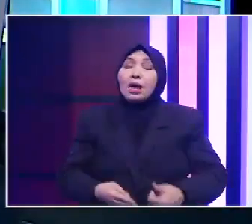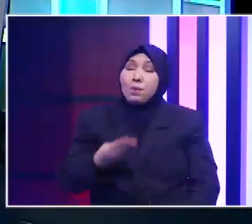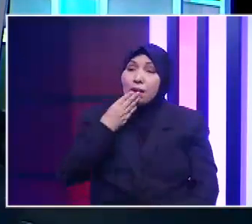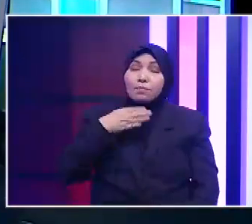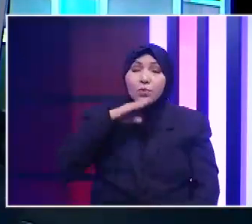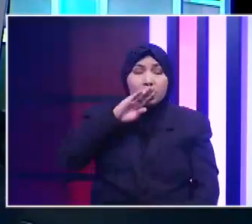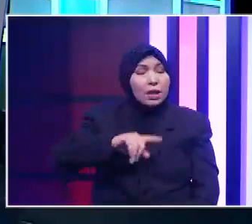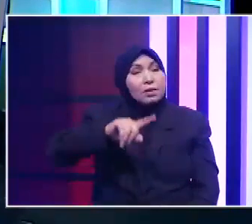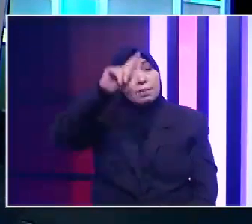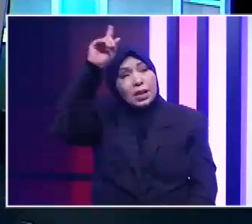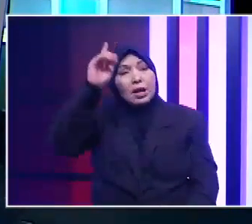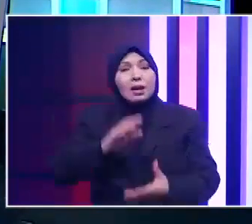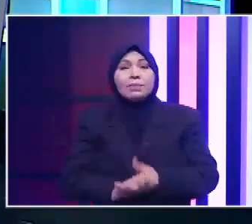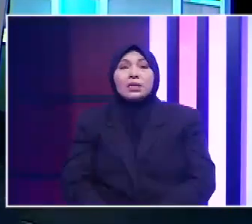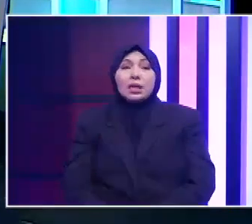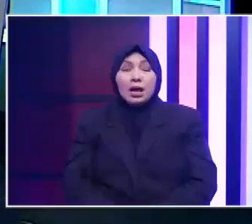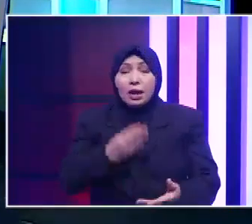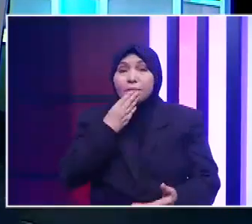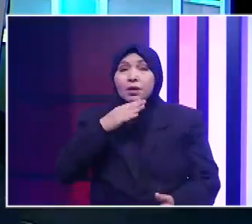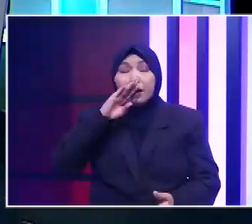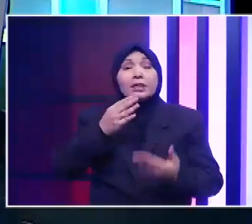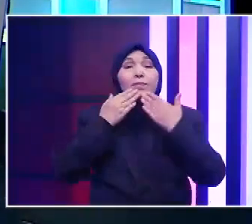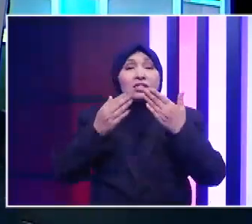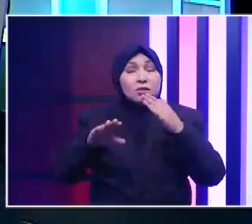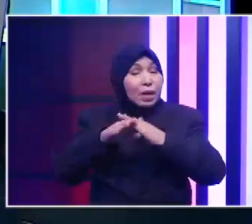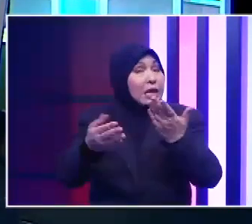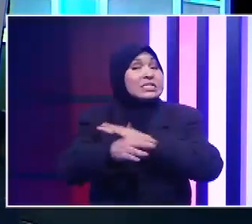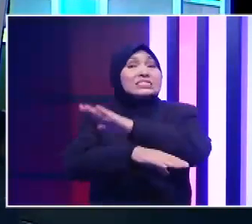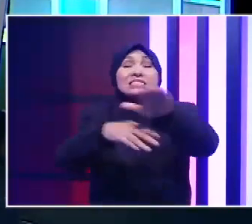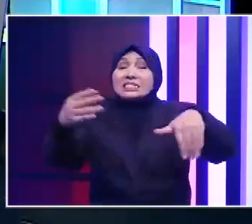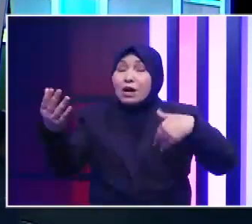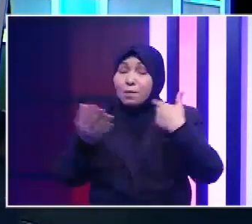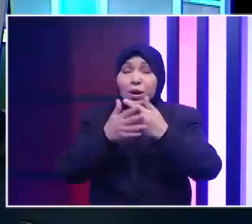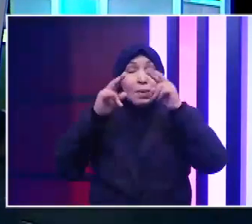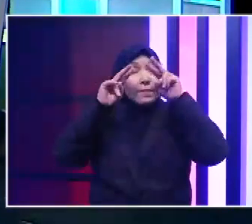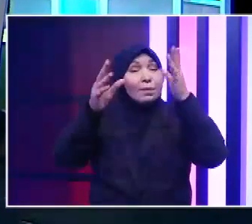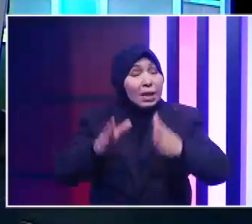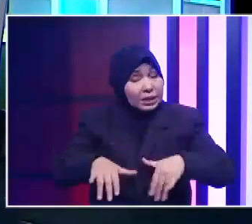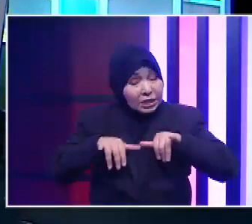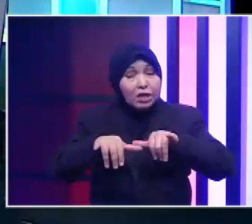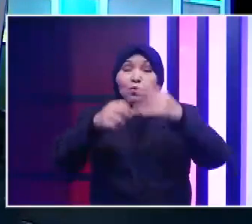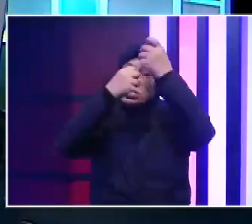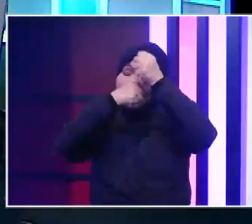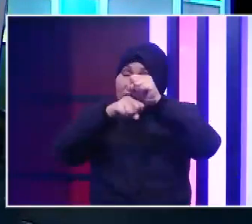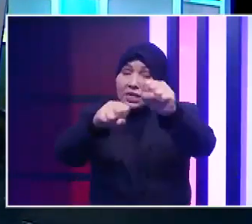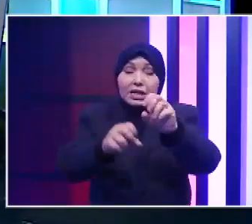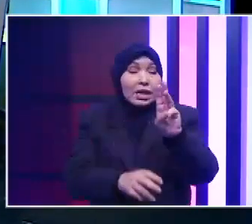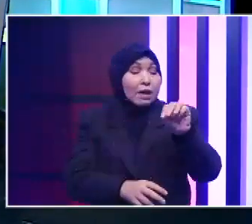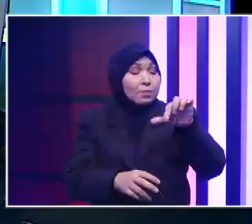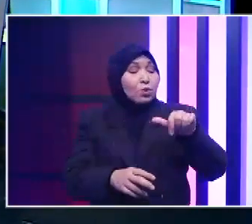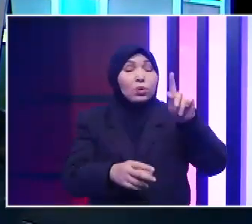Alhamdulillahirobbil alamin Alhamdulillah atuh Masih pada semua penonton penontonnya terus dialami kuantai dan jangan lupa